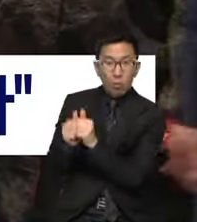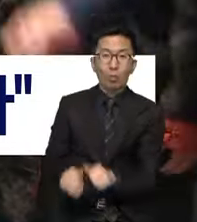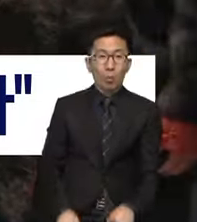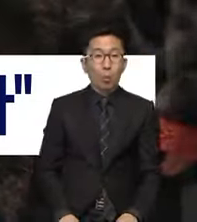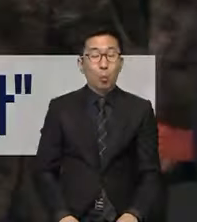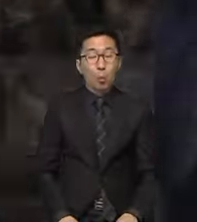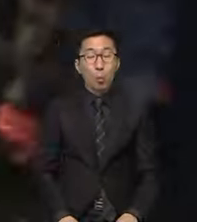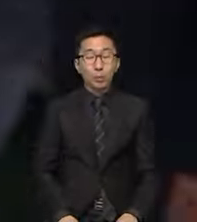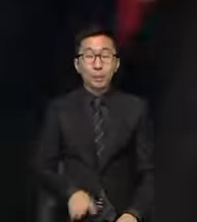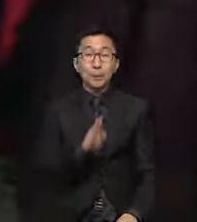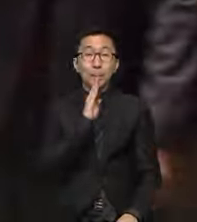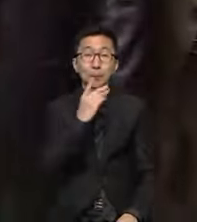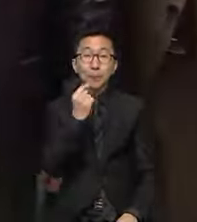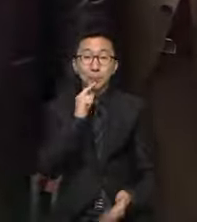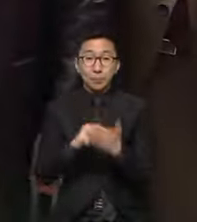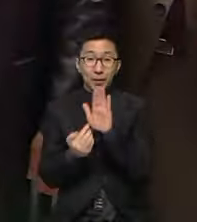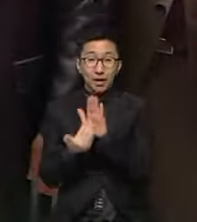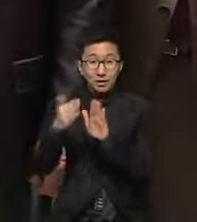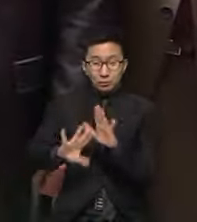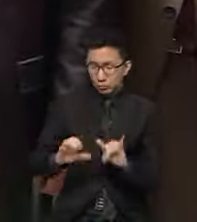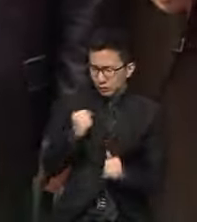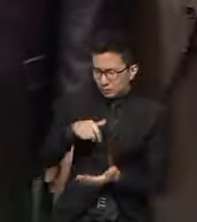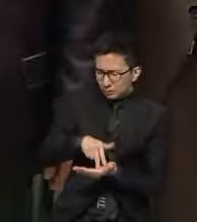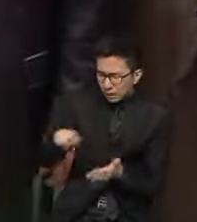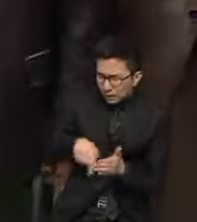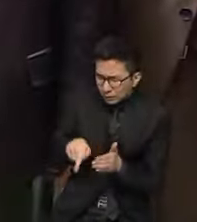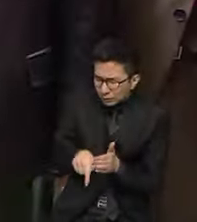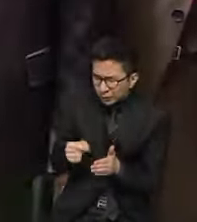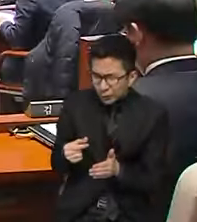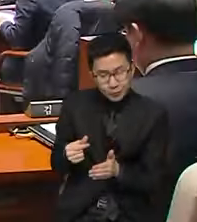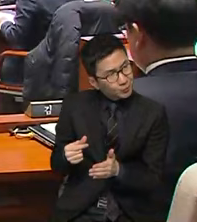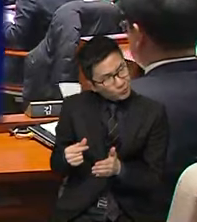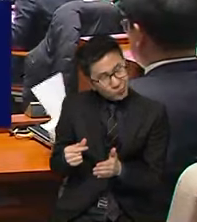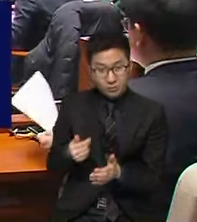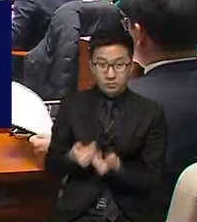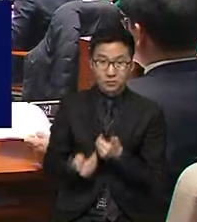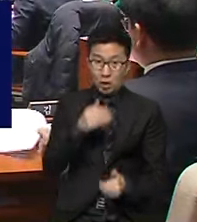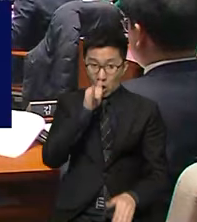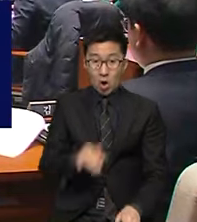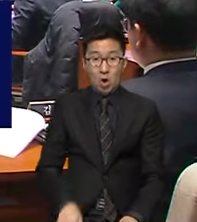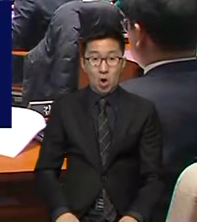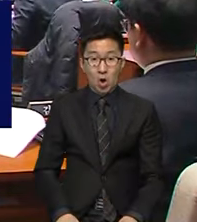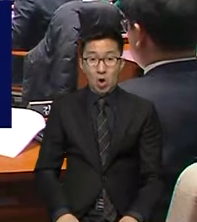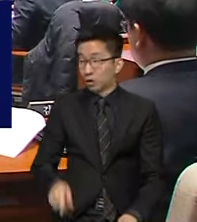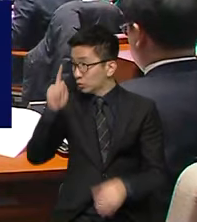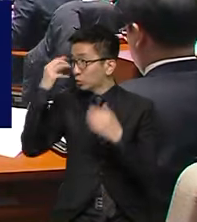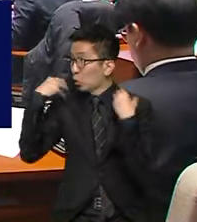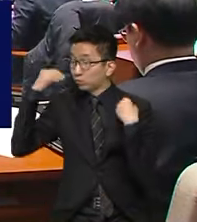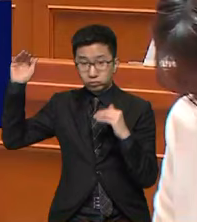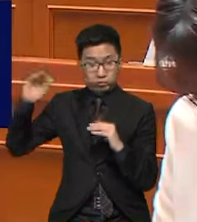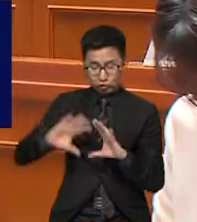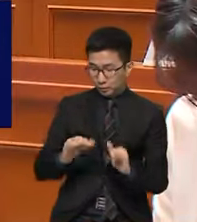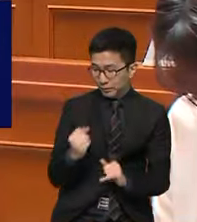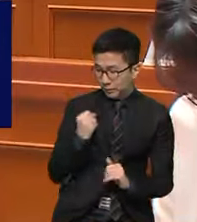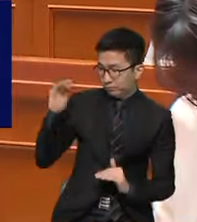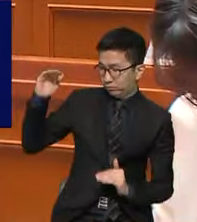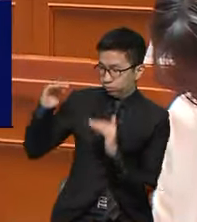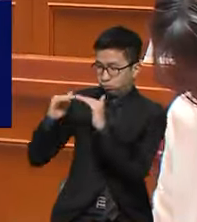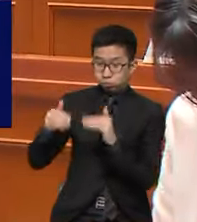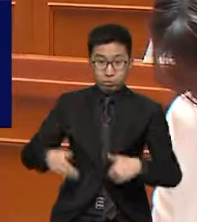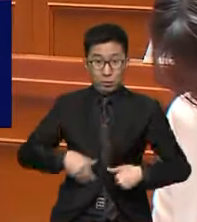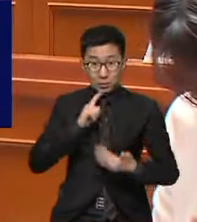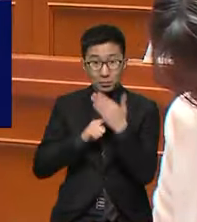언급이라고 평가했지만 당내에선 신중한 분위기가 읽힙니다. 당정관계 개선을 주문해온 비주류에서도